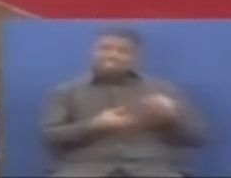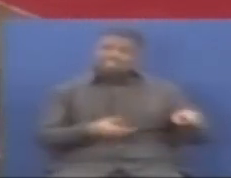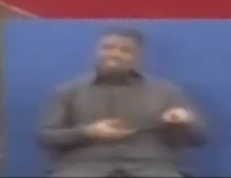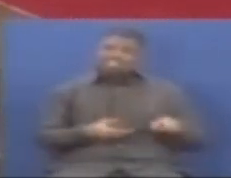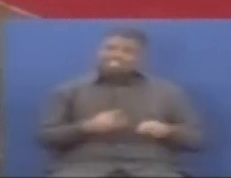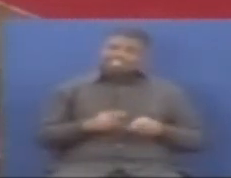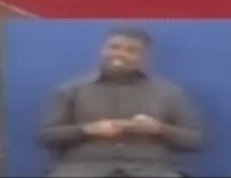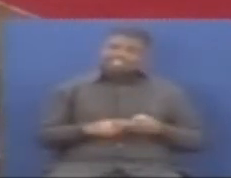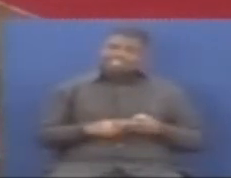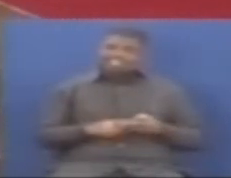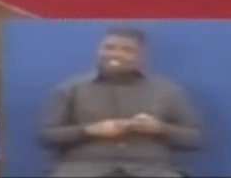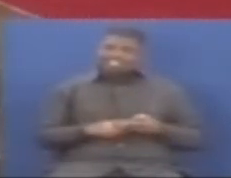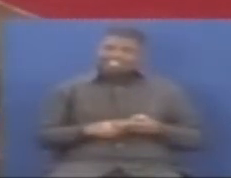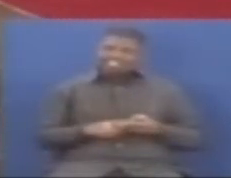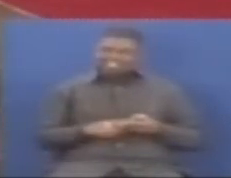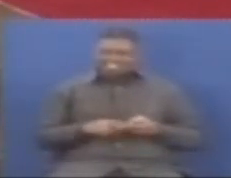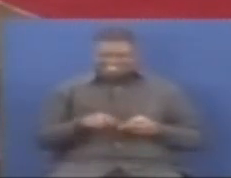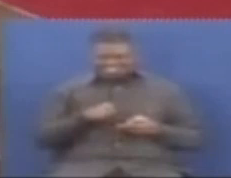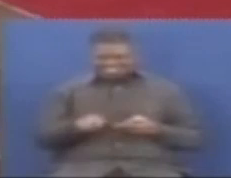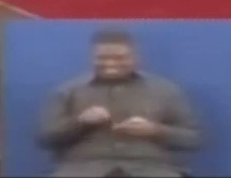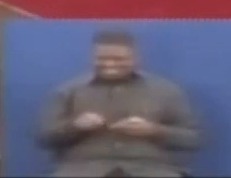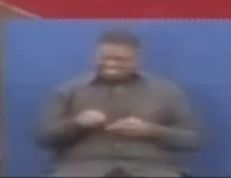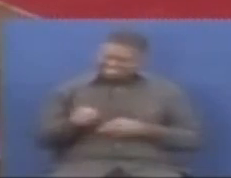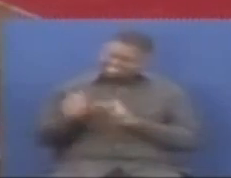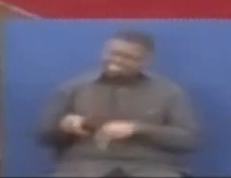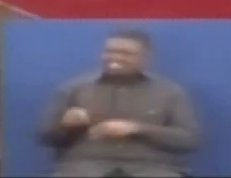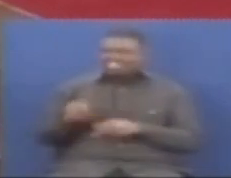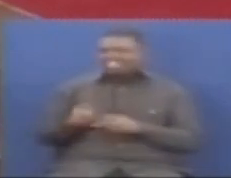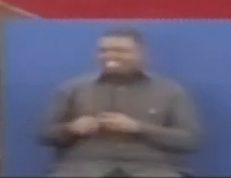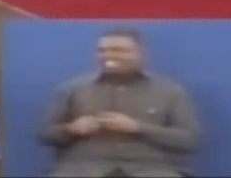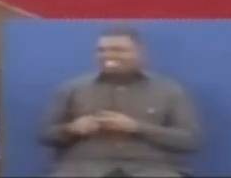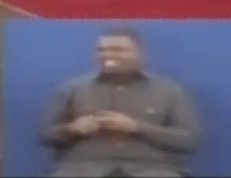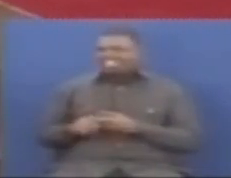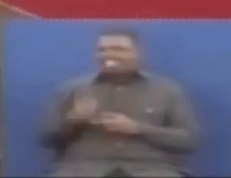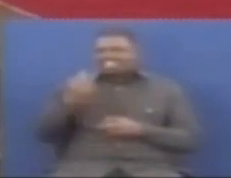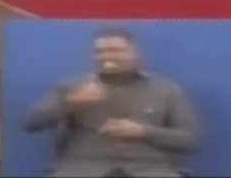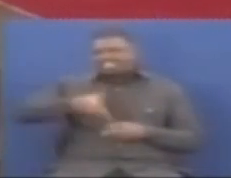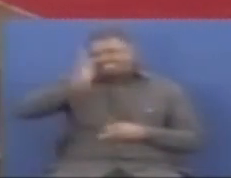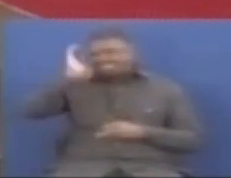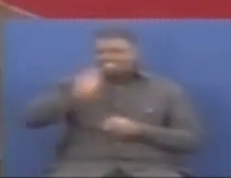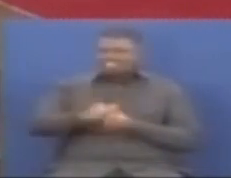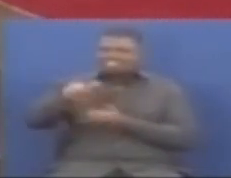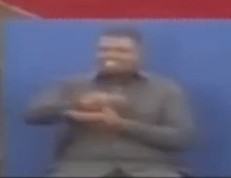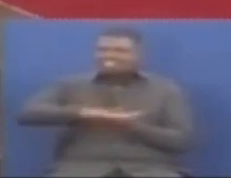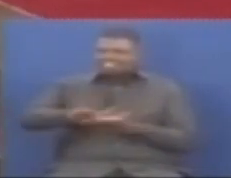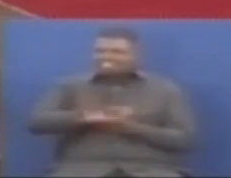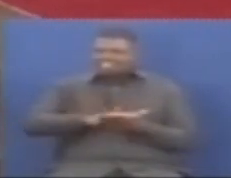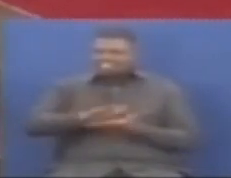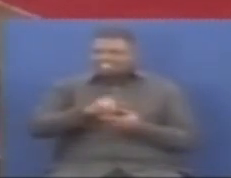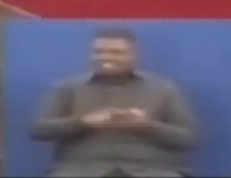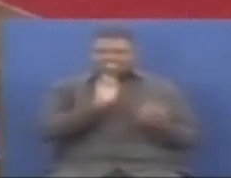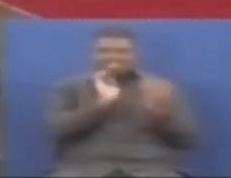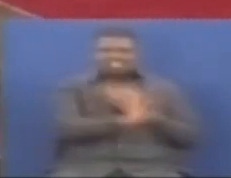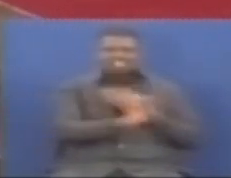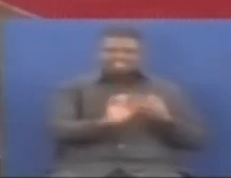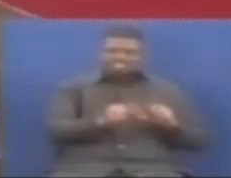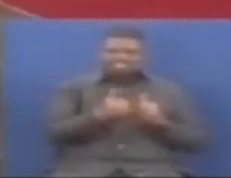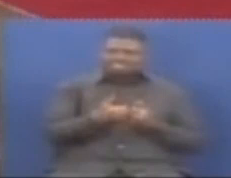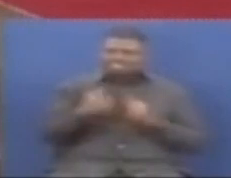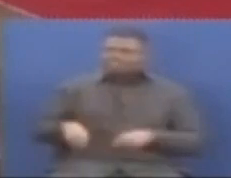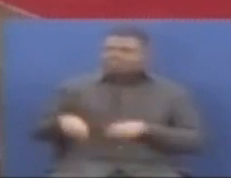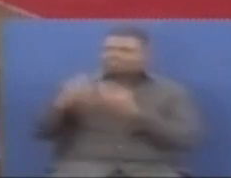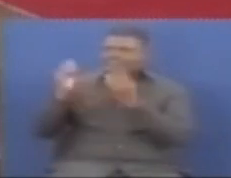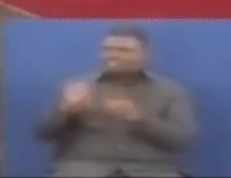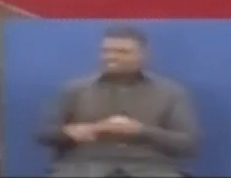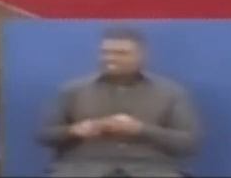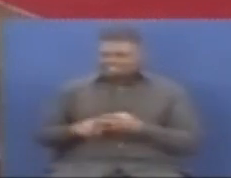mpunga, soya pale na mtumbo na maeneo mengine. Kwa hiyo niseme tu kwamba huu mfumo ni mzuri kwa sababu unawezesha